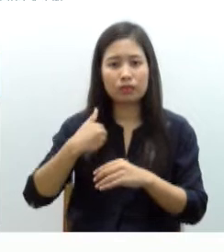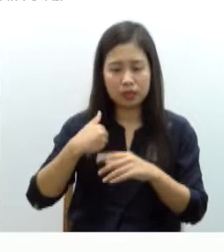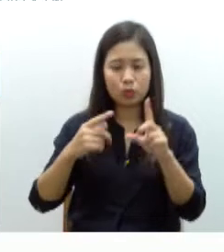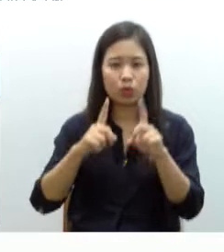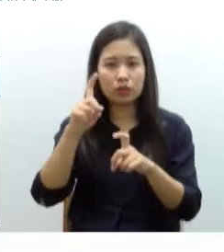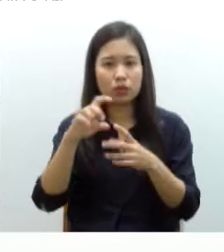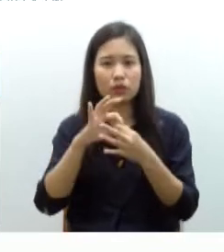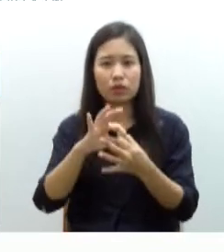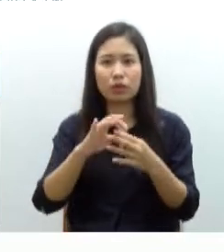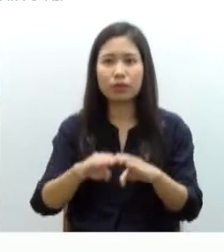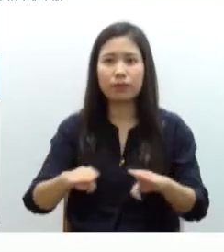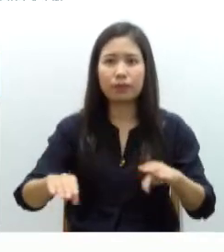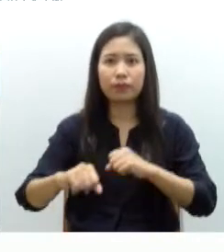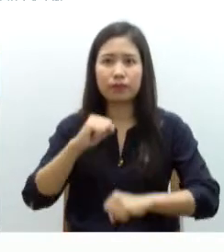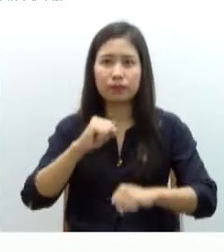า